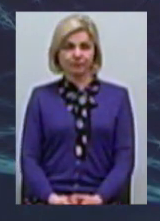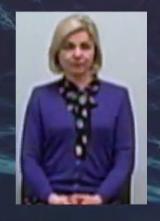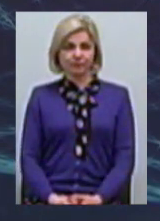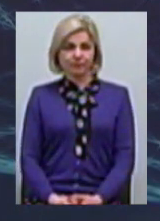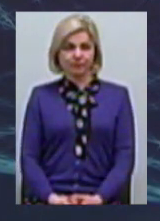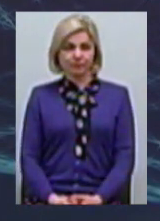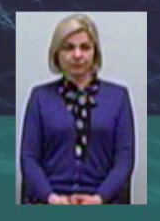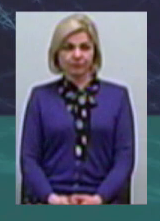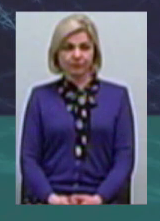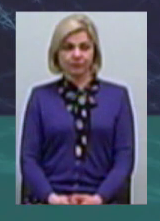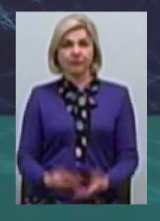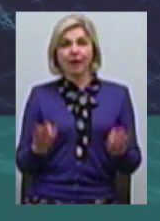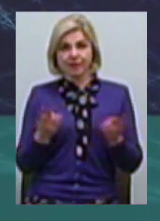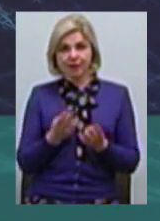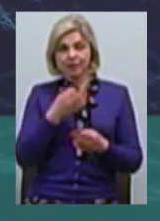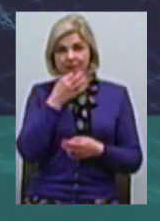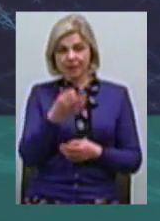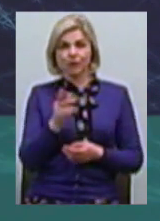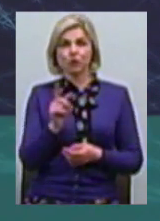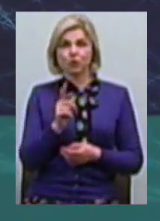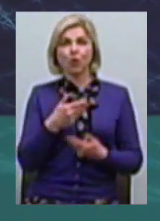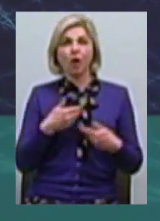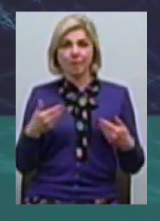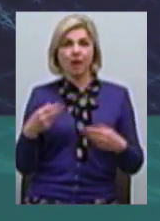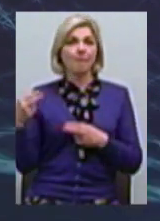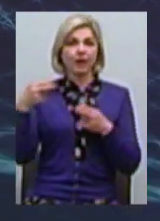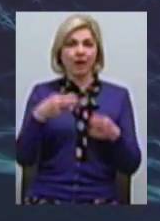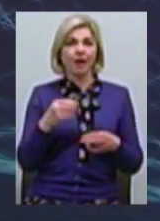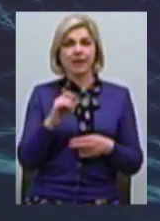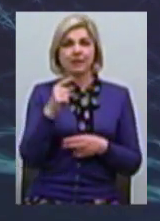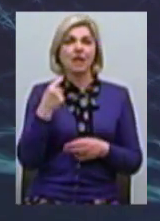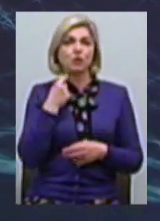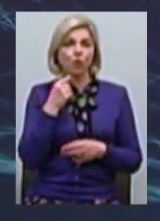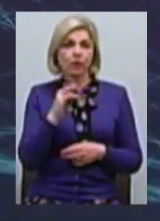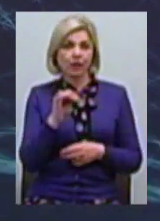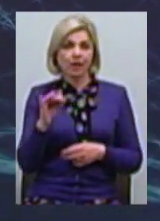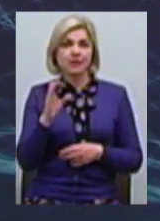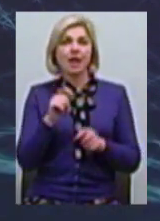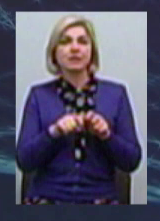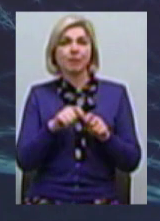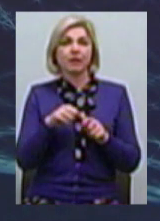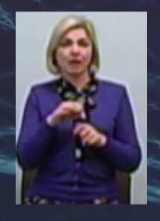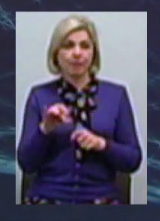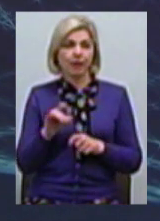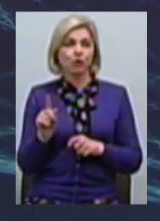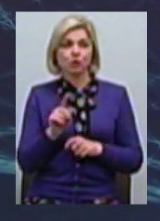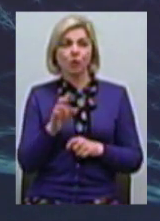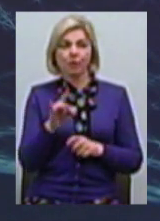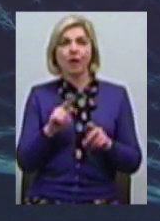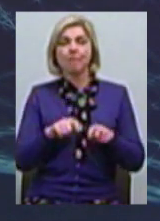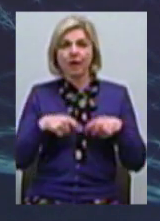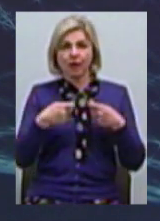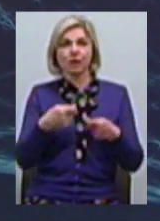Ну, надо сказати, що ми приїхали із Естонії з експертами для передачі